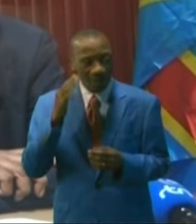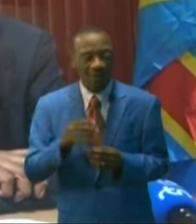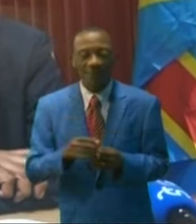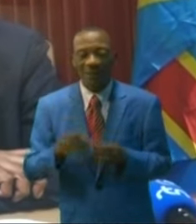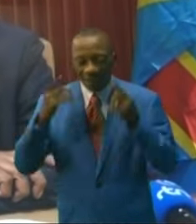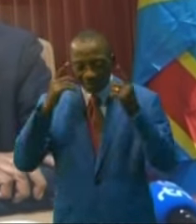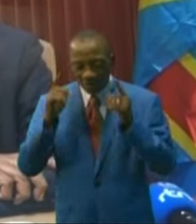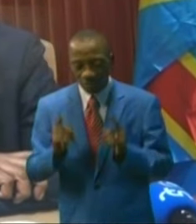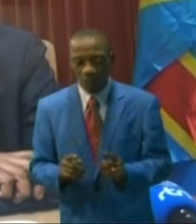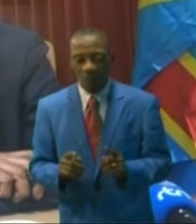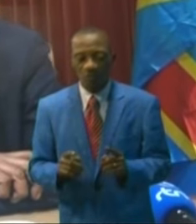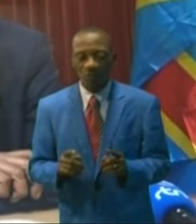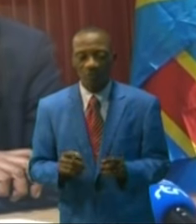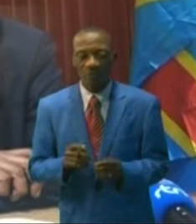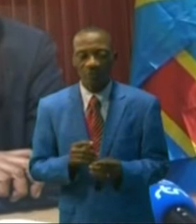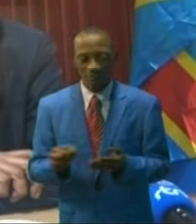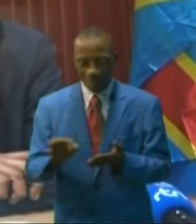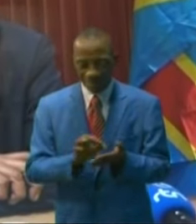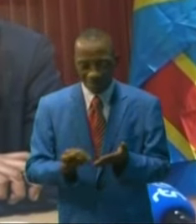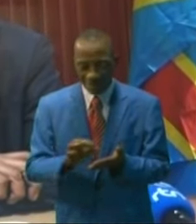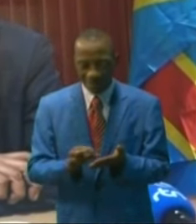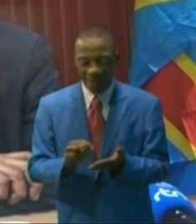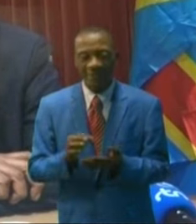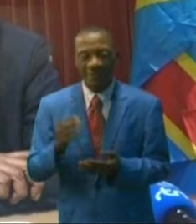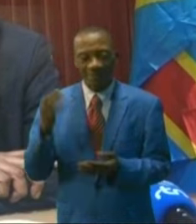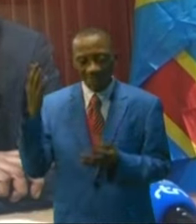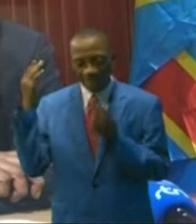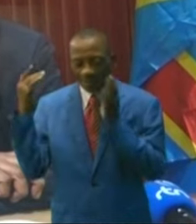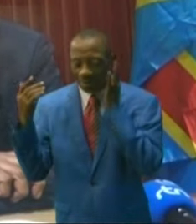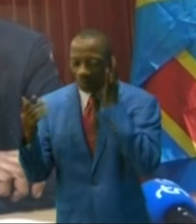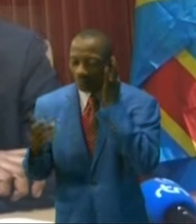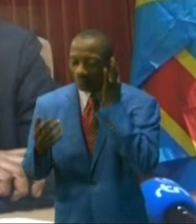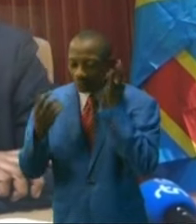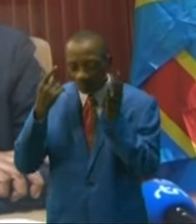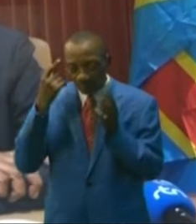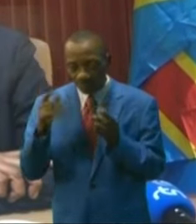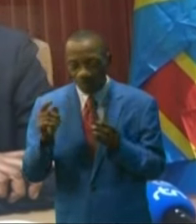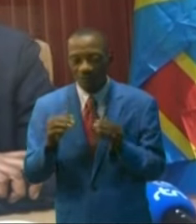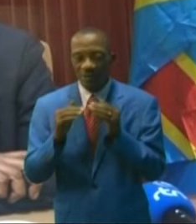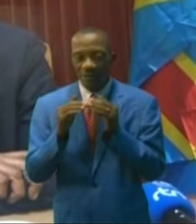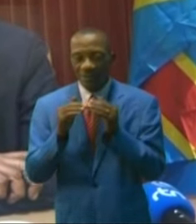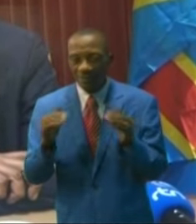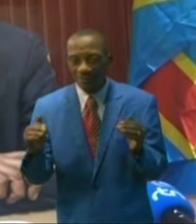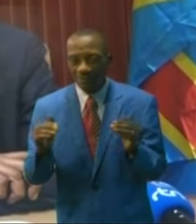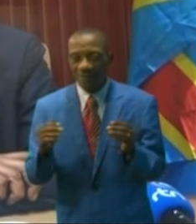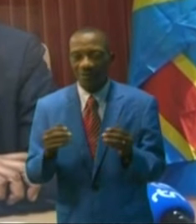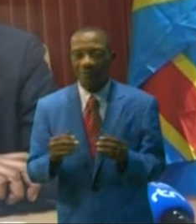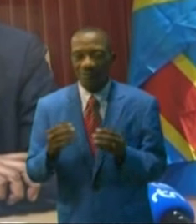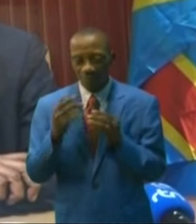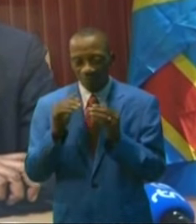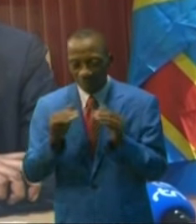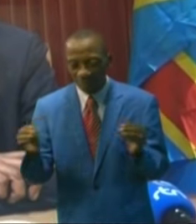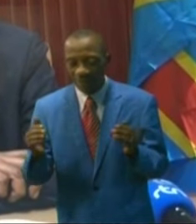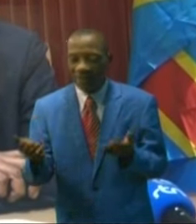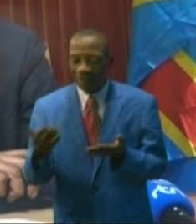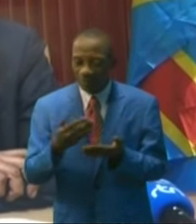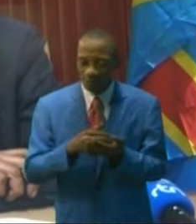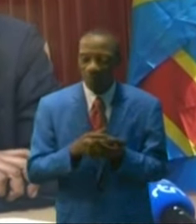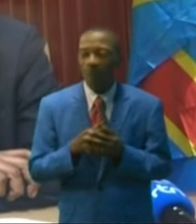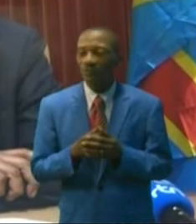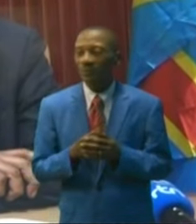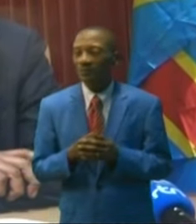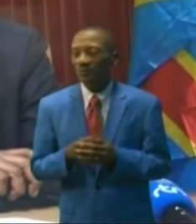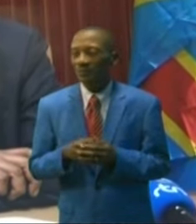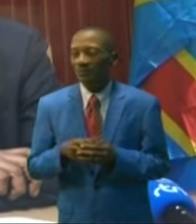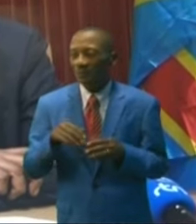pouvons qu'encourager la France. C'est pourquoi nous avons beaucoup apprécié son passage ici. Il a